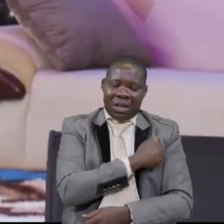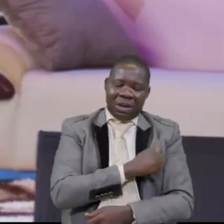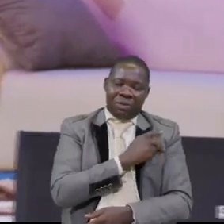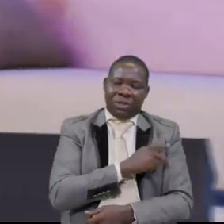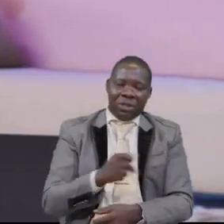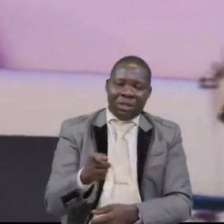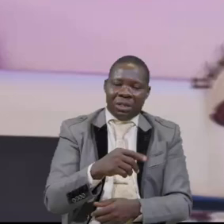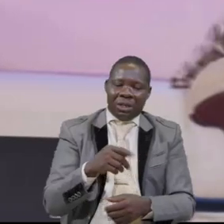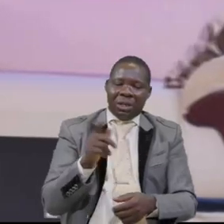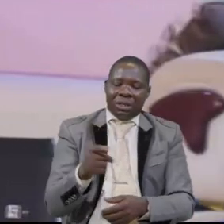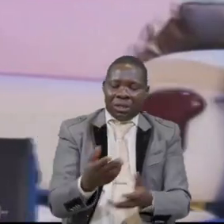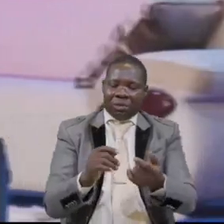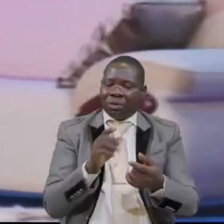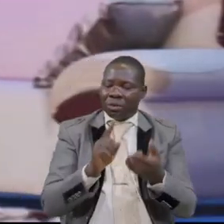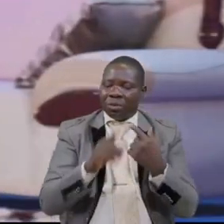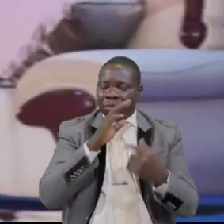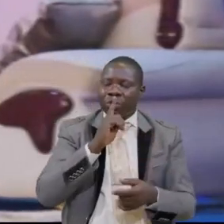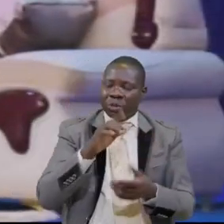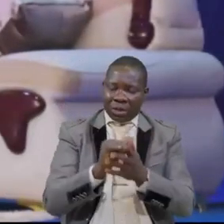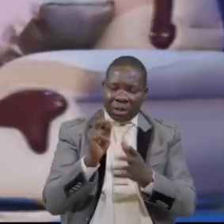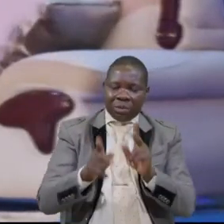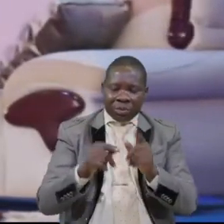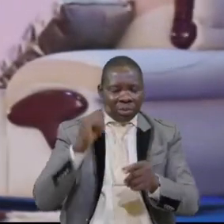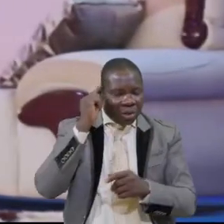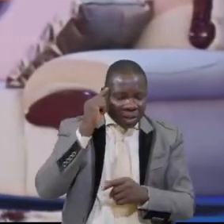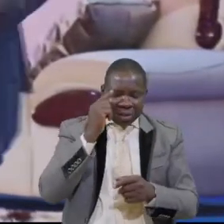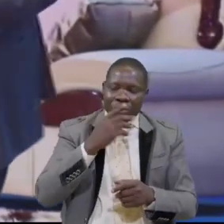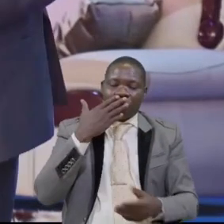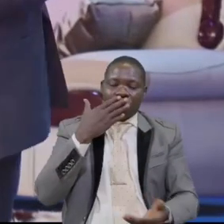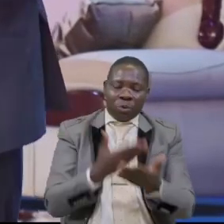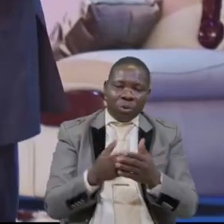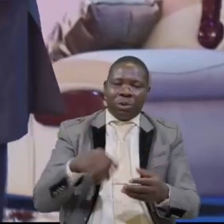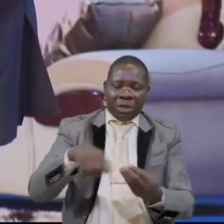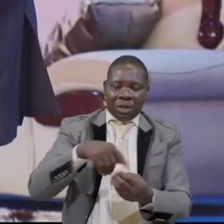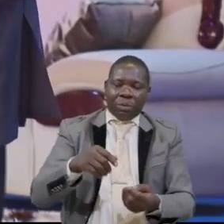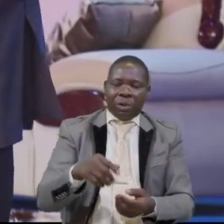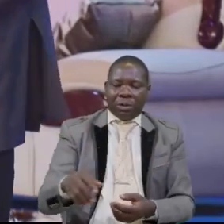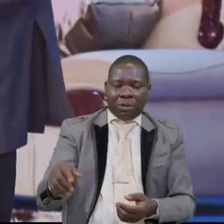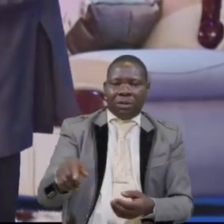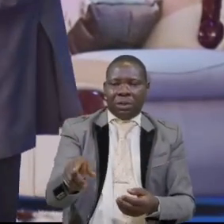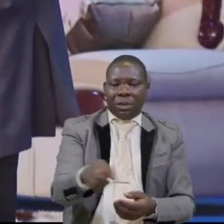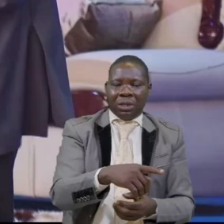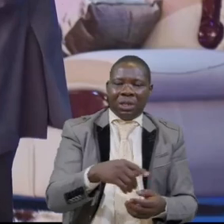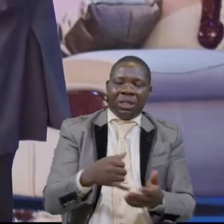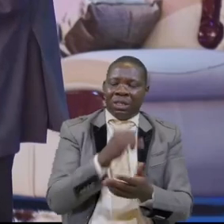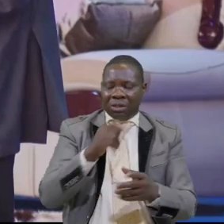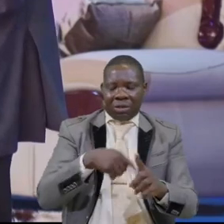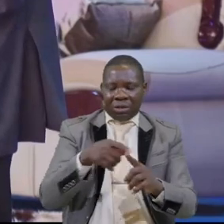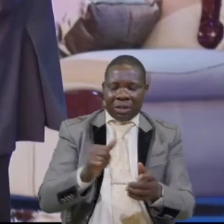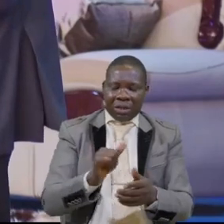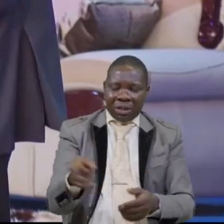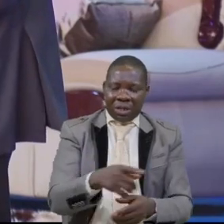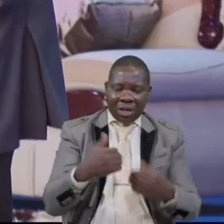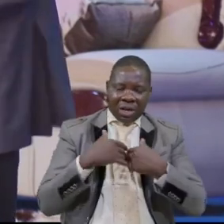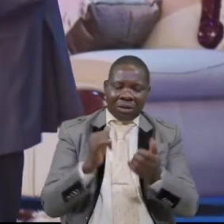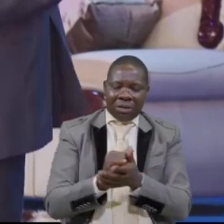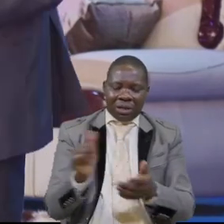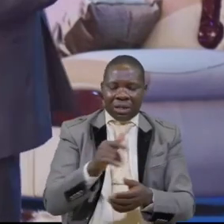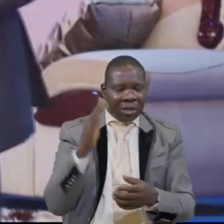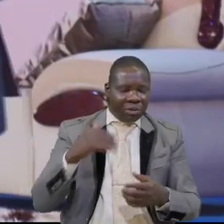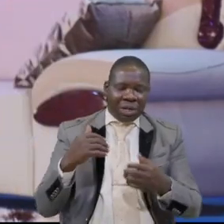bien d'eux, hein. Ils disent, oh, quand ils vivent comme ça, quand ils ont ça, oh, qu'ils ont la paix du cœur, et